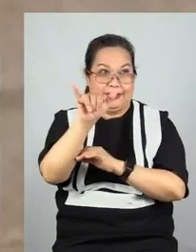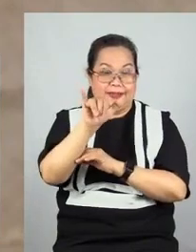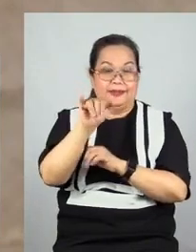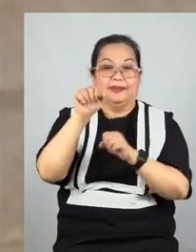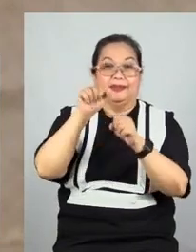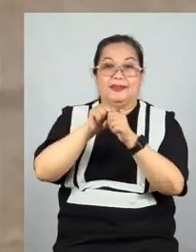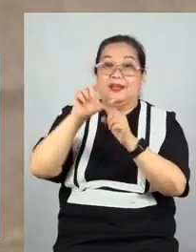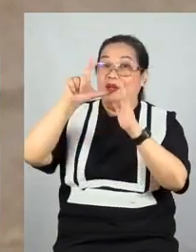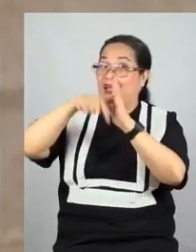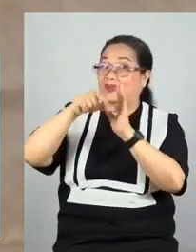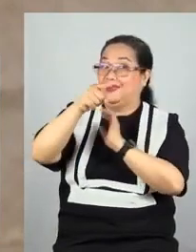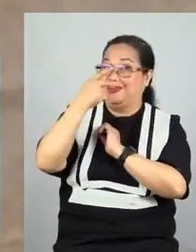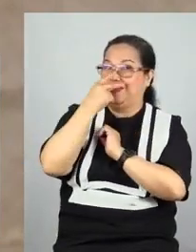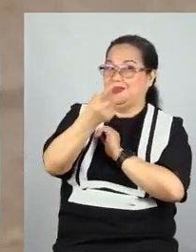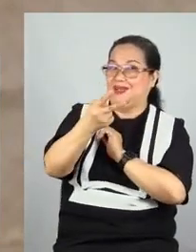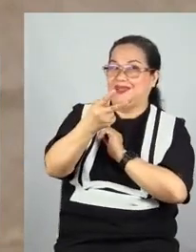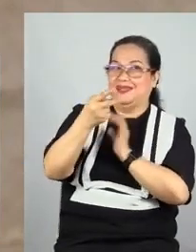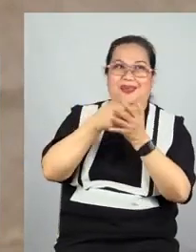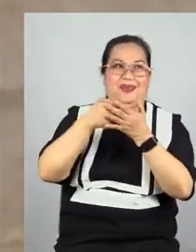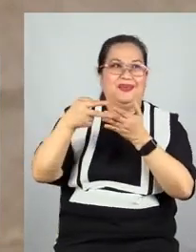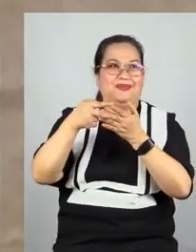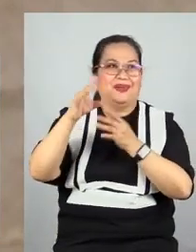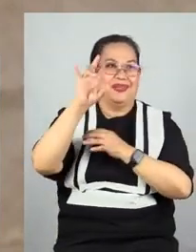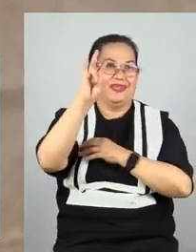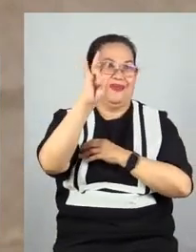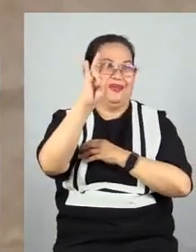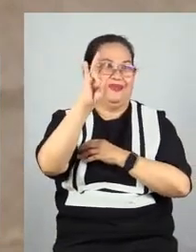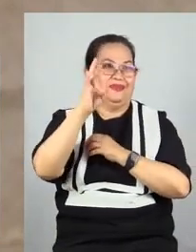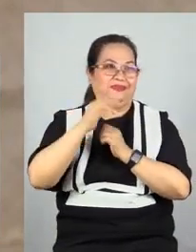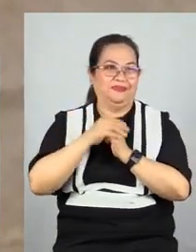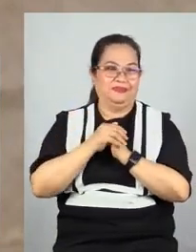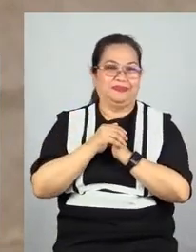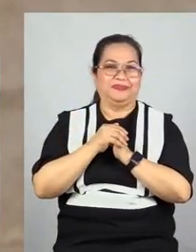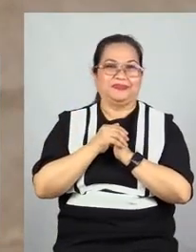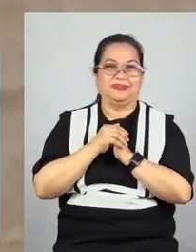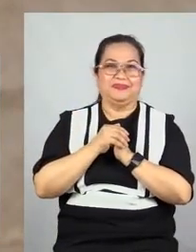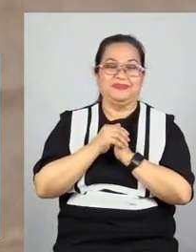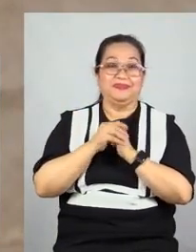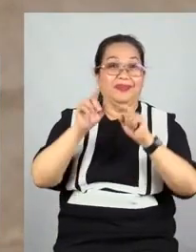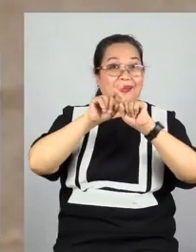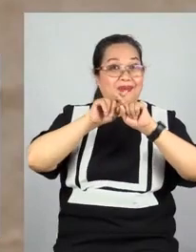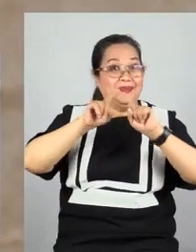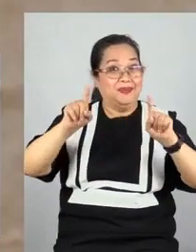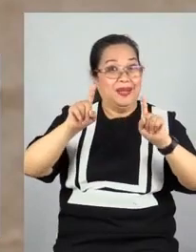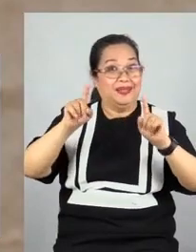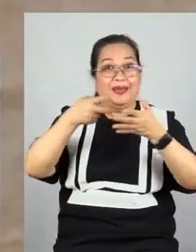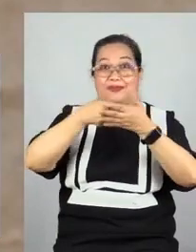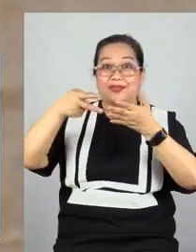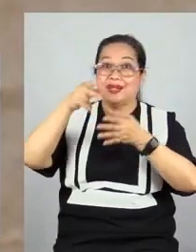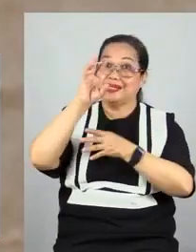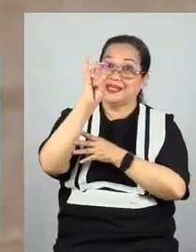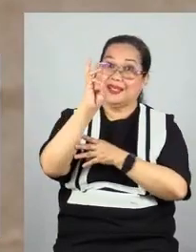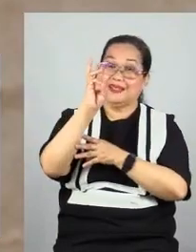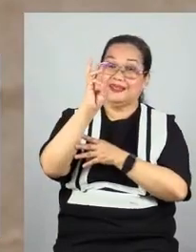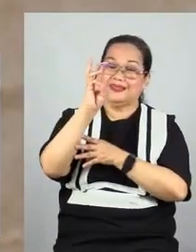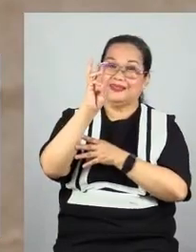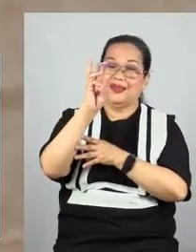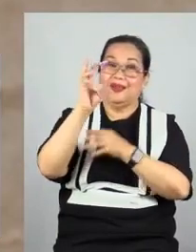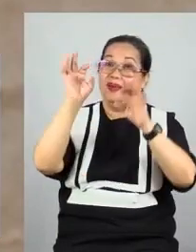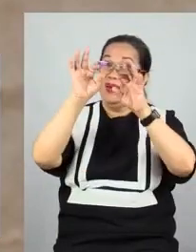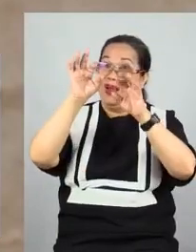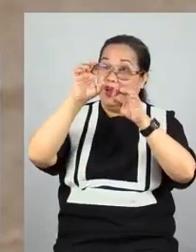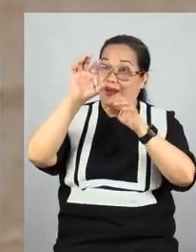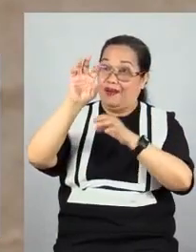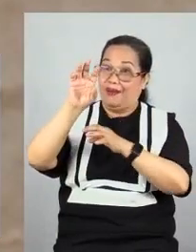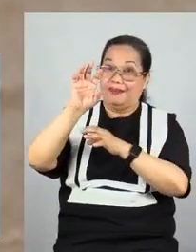na mamaya makikita natin sa verse 7. Pero dito sa verse 6, yung form na